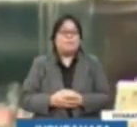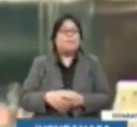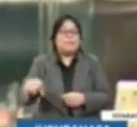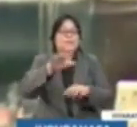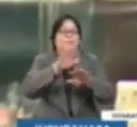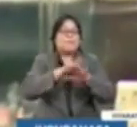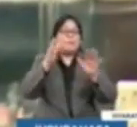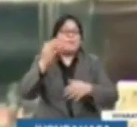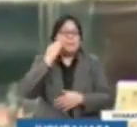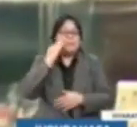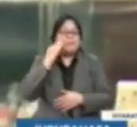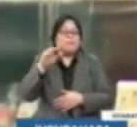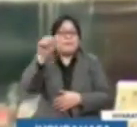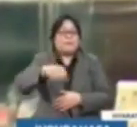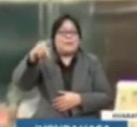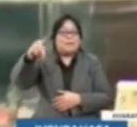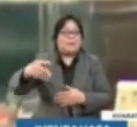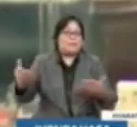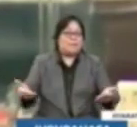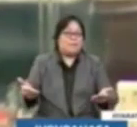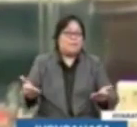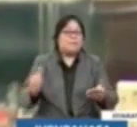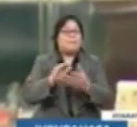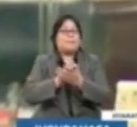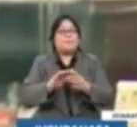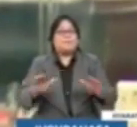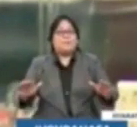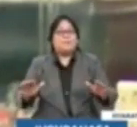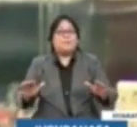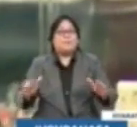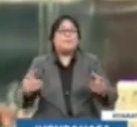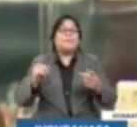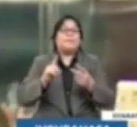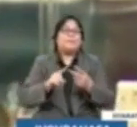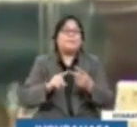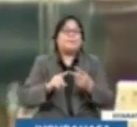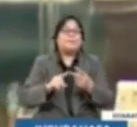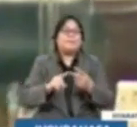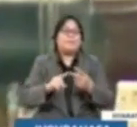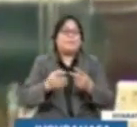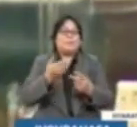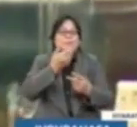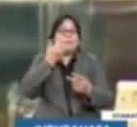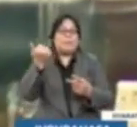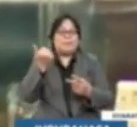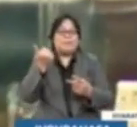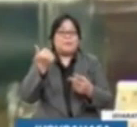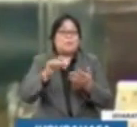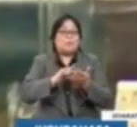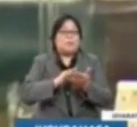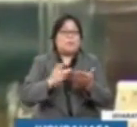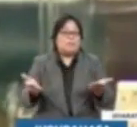ramai khususnya DPD sppsp tentang keselamatan tentang Nabi apa kehebatan app